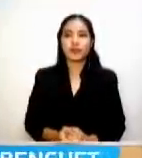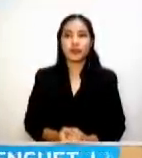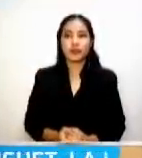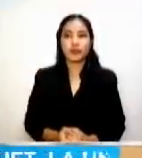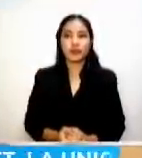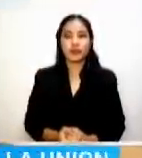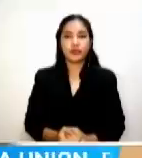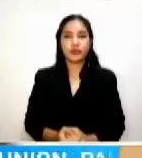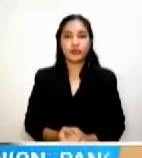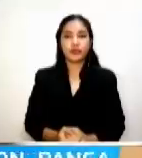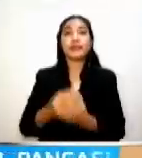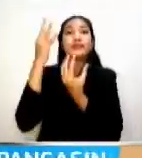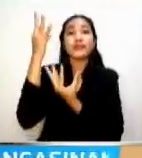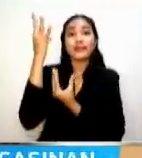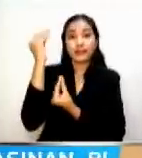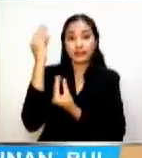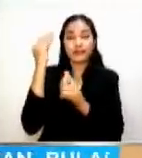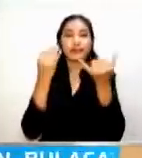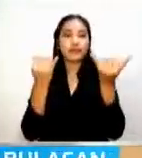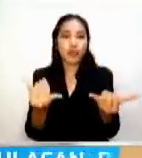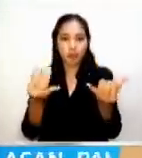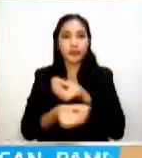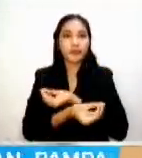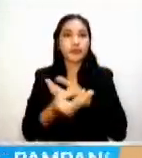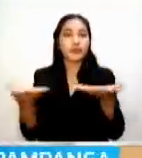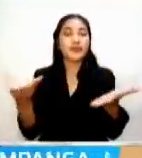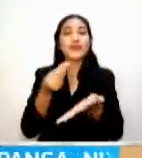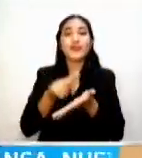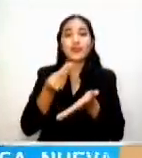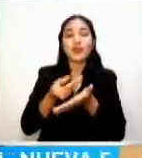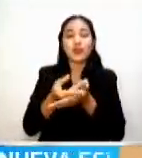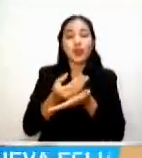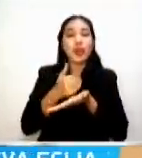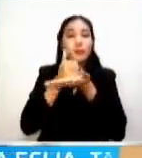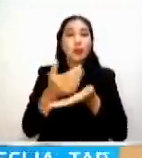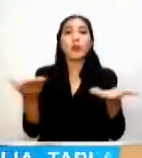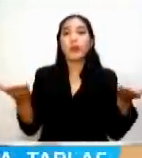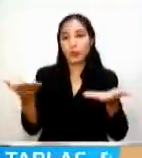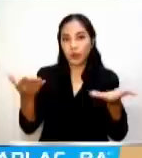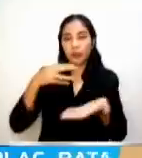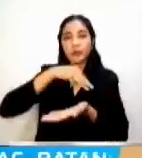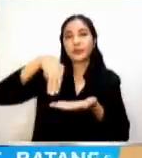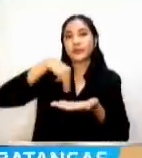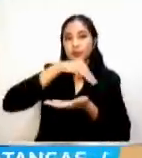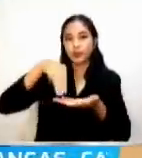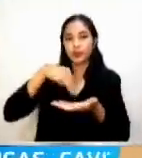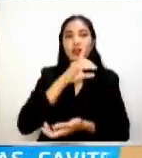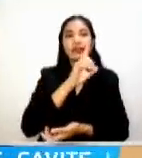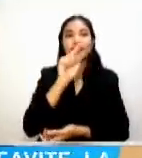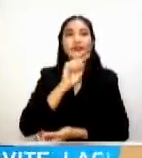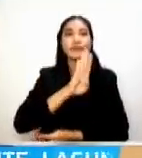Update po tayo ngayon sa bigayan ng ayuda sa Mandaluyong. May ulat on the spot si Mark Makalalad ng Super Radio DZBB. Mark?